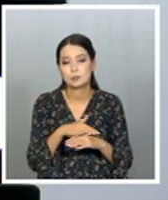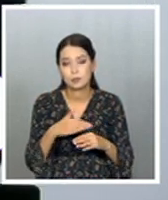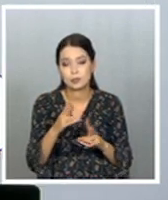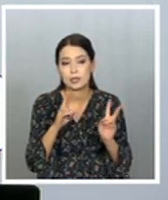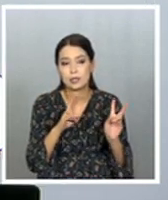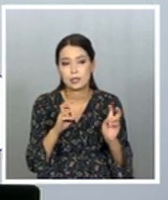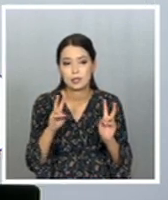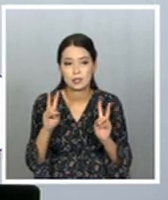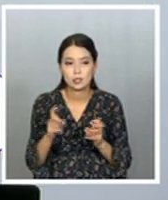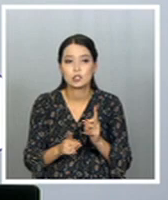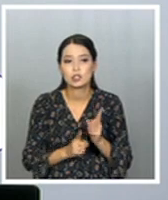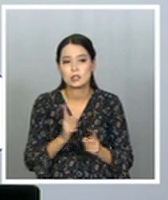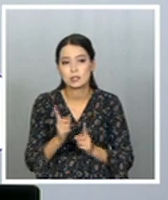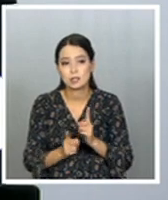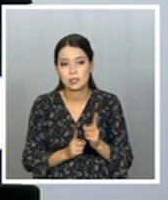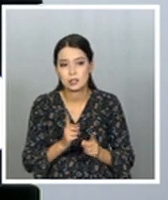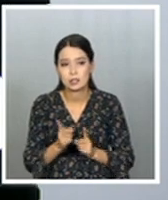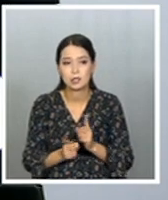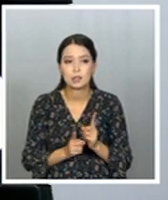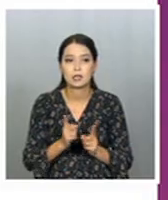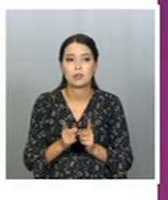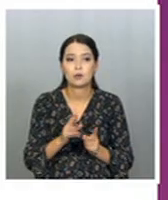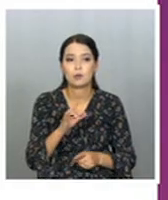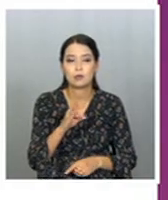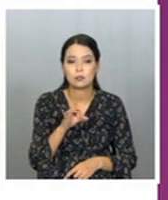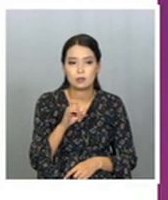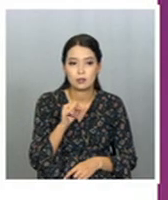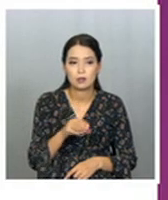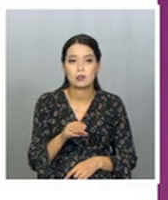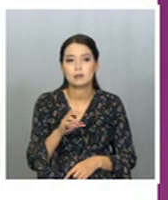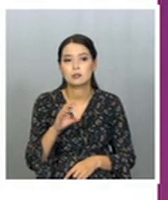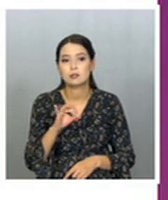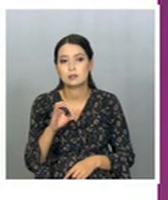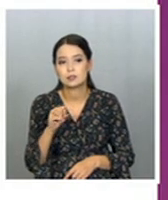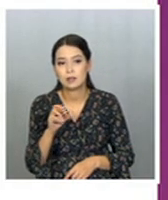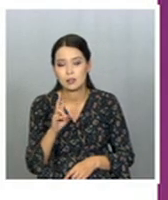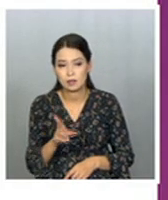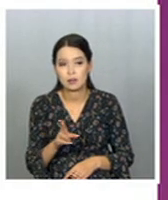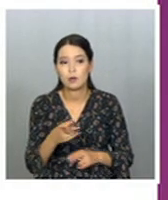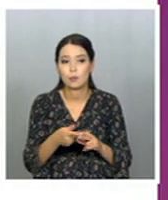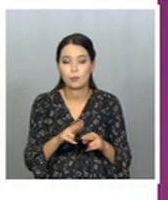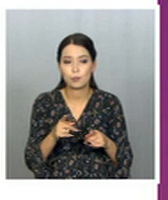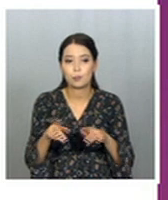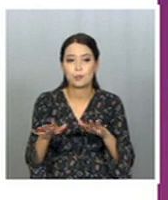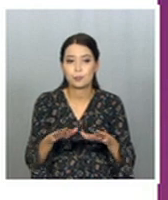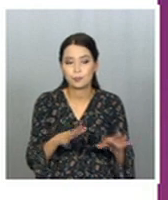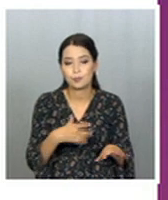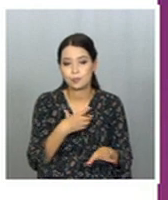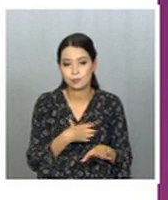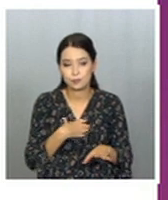болсақ, Жезқазған, Қоңырат және Саяқ. Жалпы мысты өңдейтін орталықтары